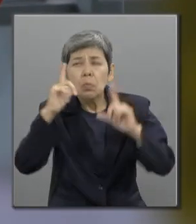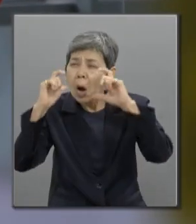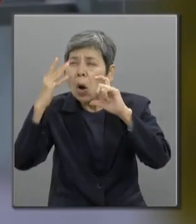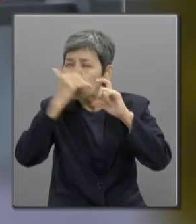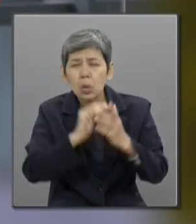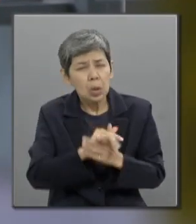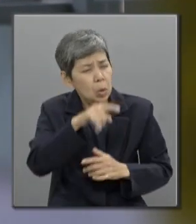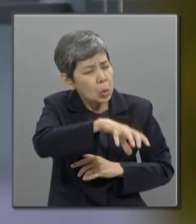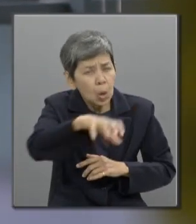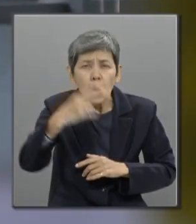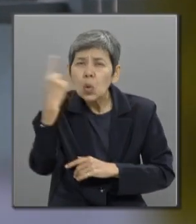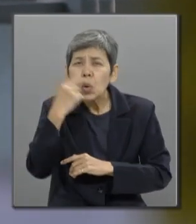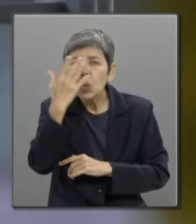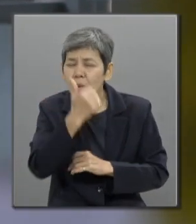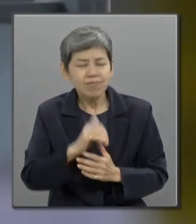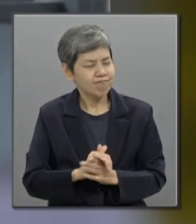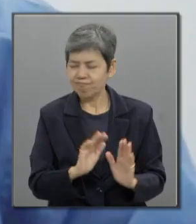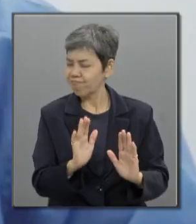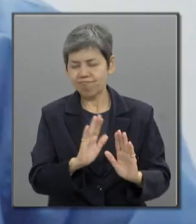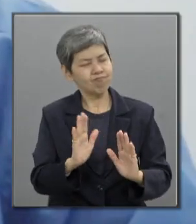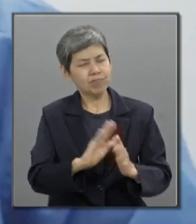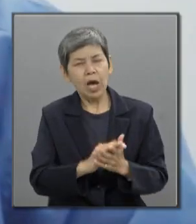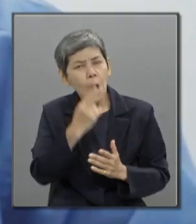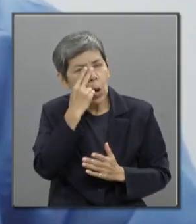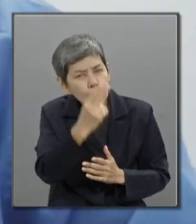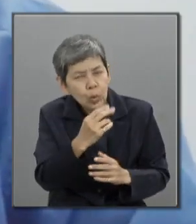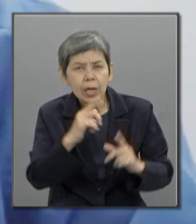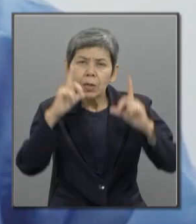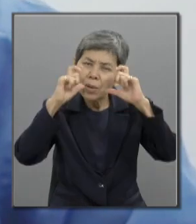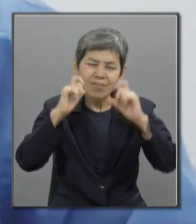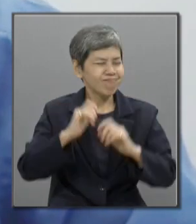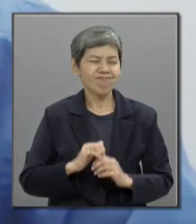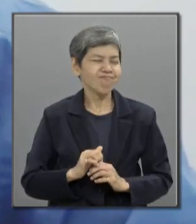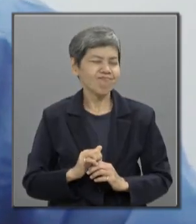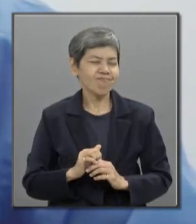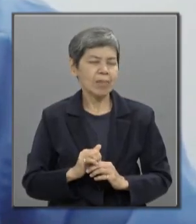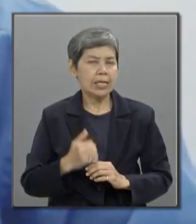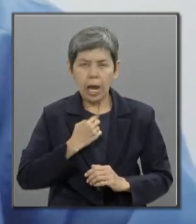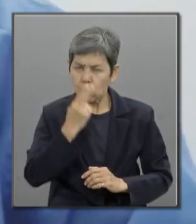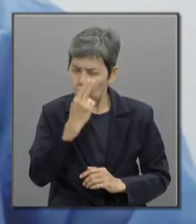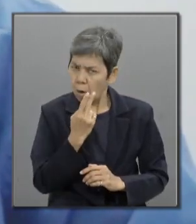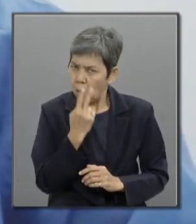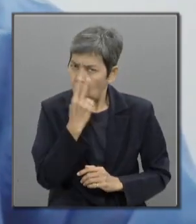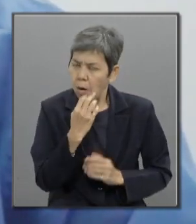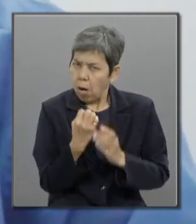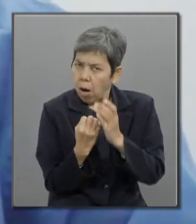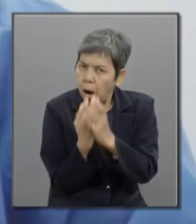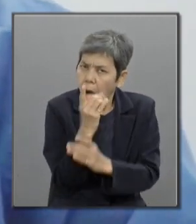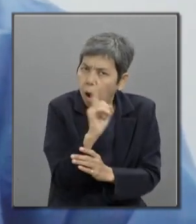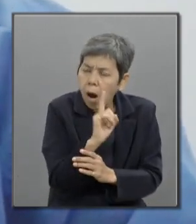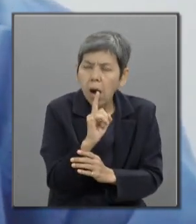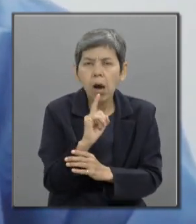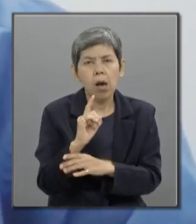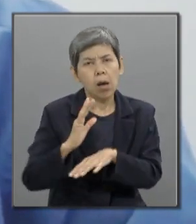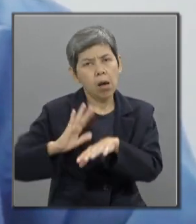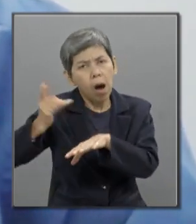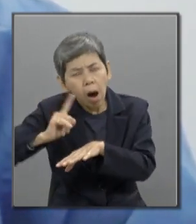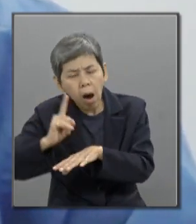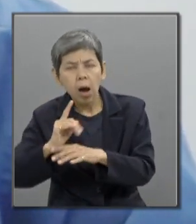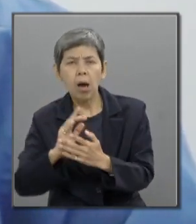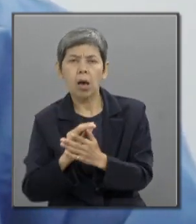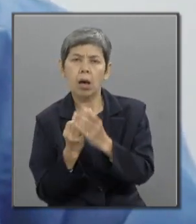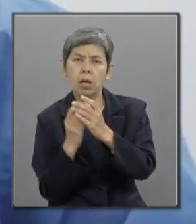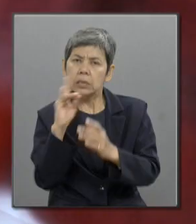ครับสถานที่ที่เราไปเช็คอินหรือว่าถ่ายเซลฟี่อะไรอย่างเงี้ยนะครับอยากจะให้รู้ไม่รู้จักเขาแต่เพียงผิวเ